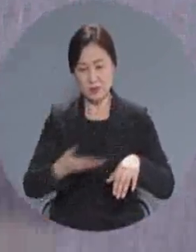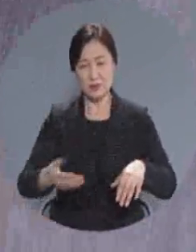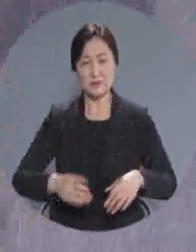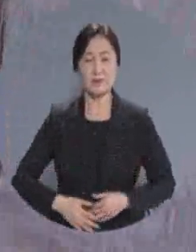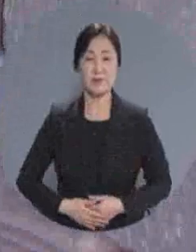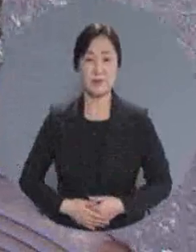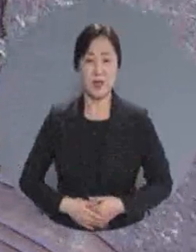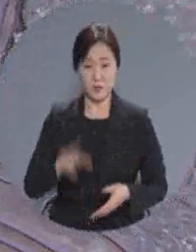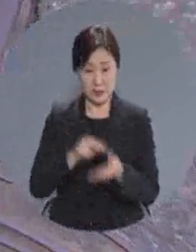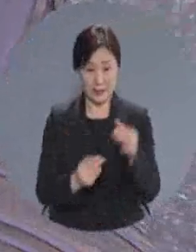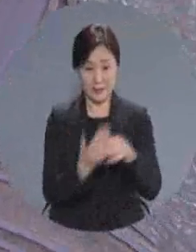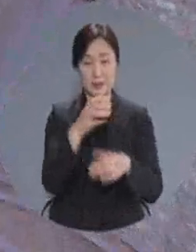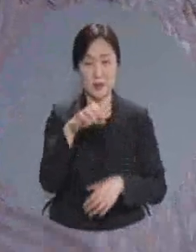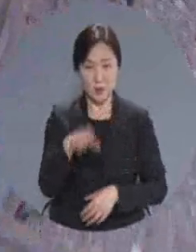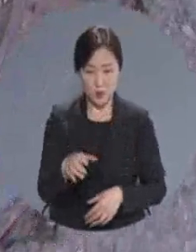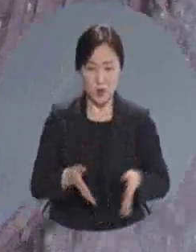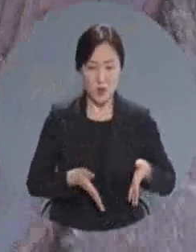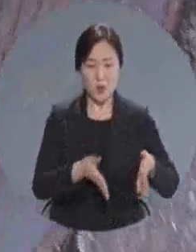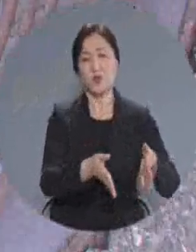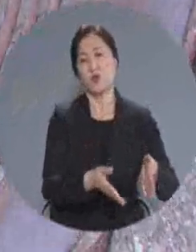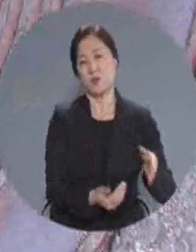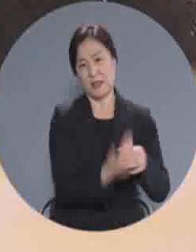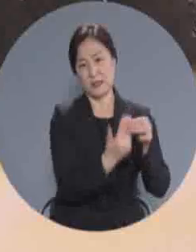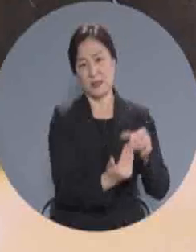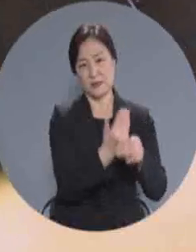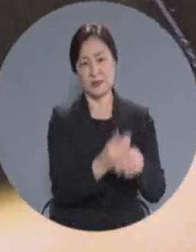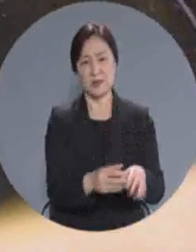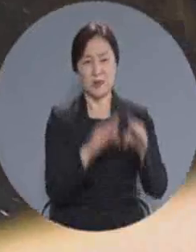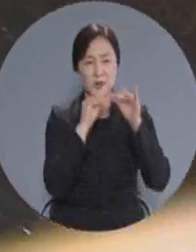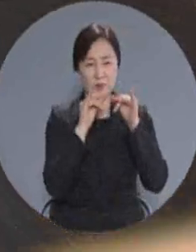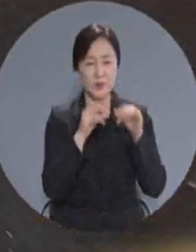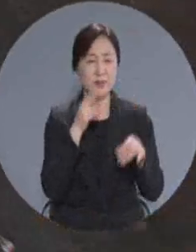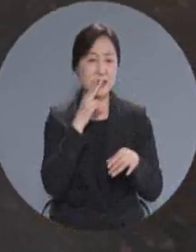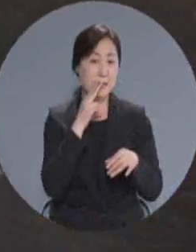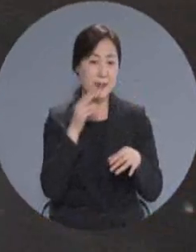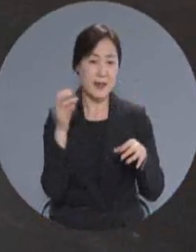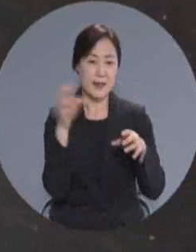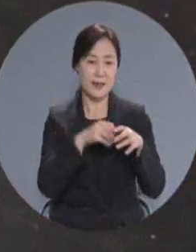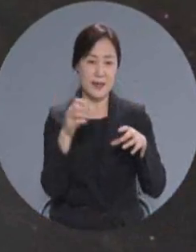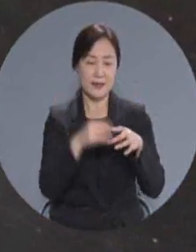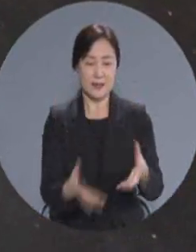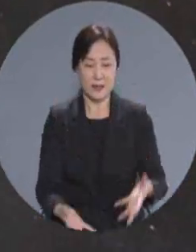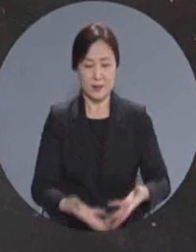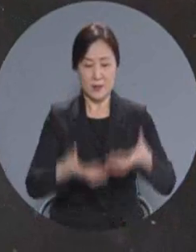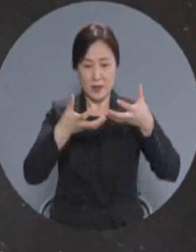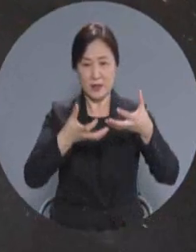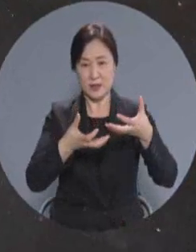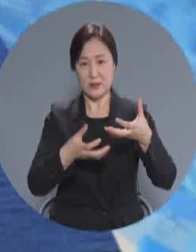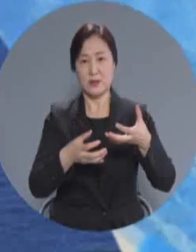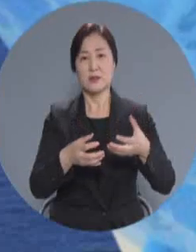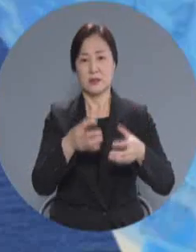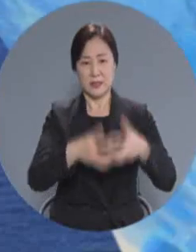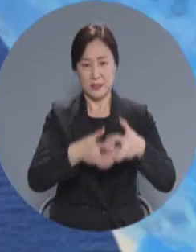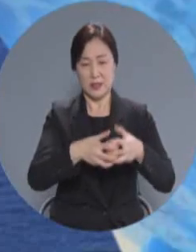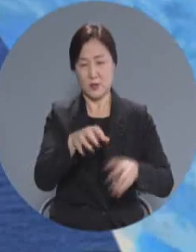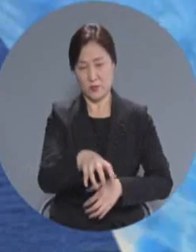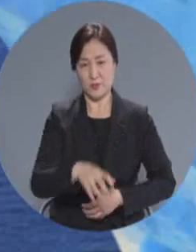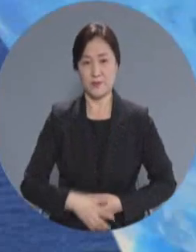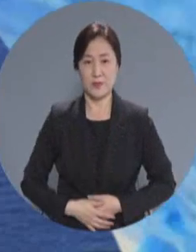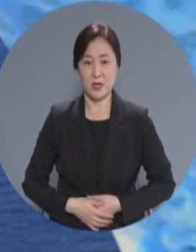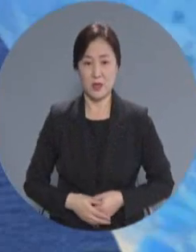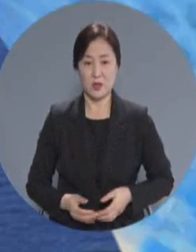문제가 발생한 곳은 도로에서 발생하는 먼지와 담뱃재 등의 쓰레기를 걸러내는 비점 오염 저감시설.